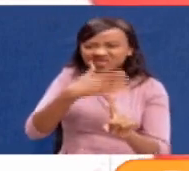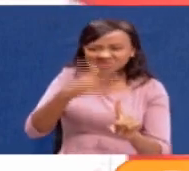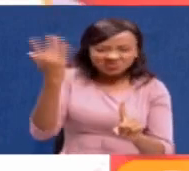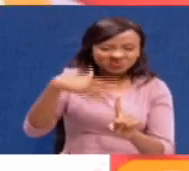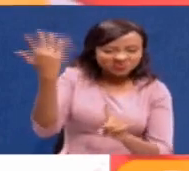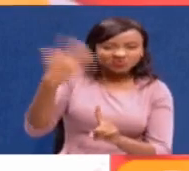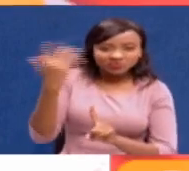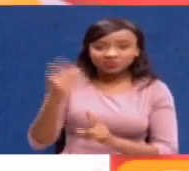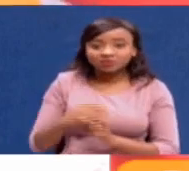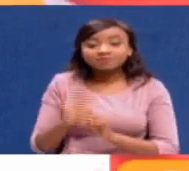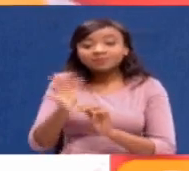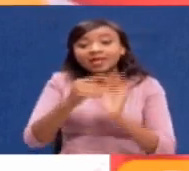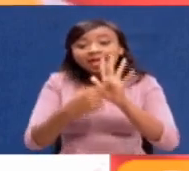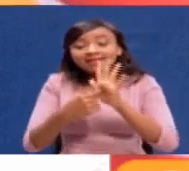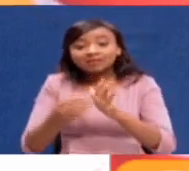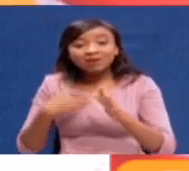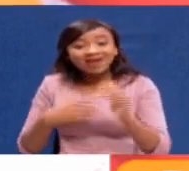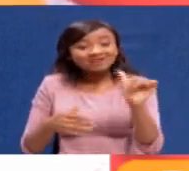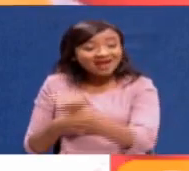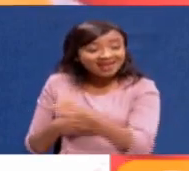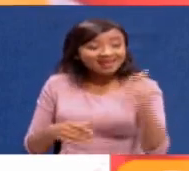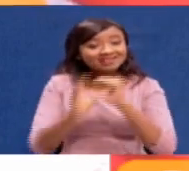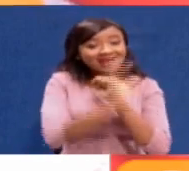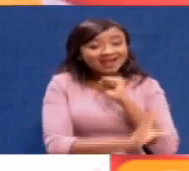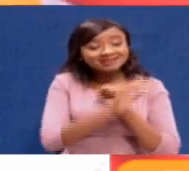nchi watu watamani kupimwa.